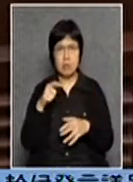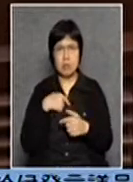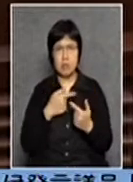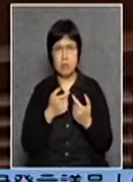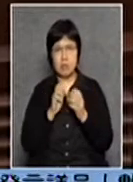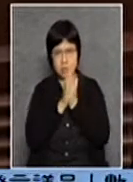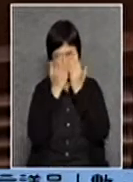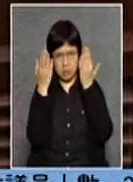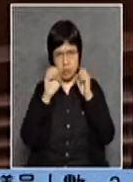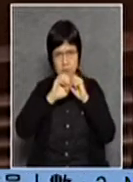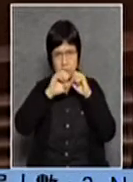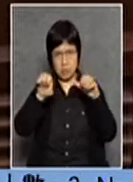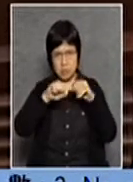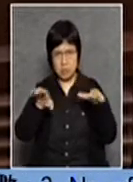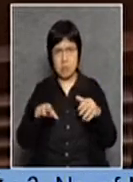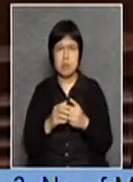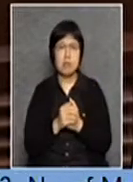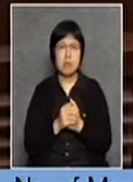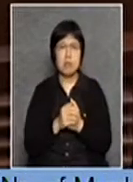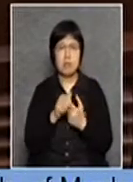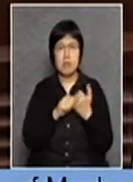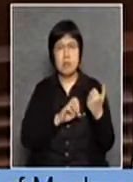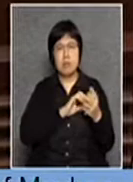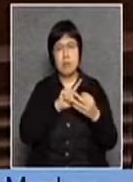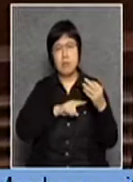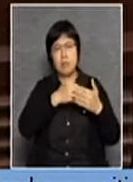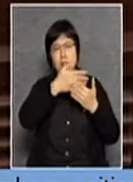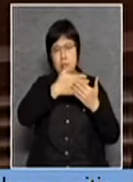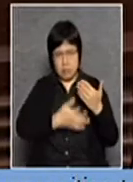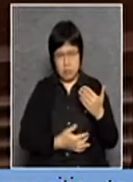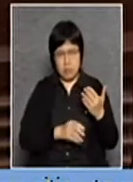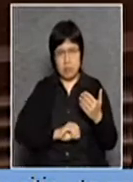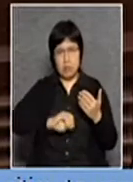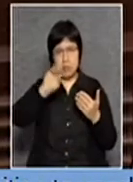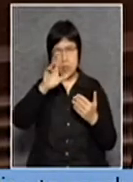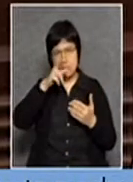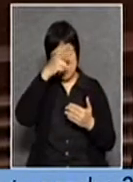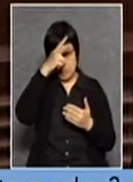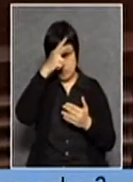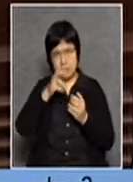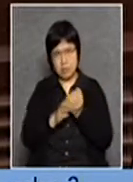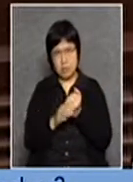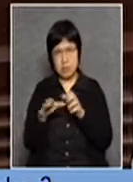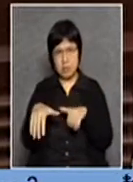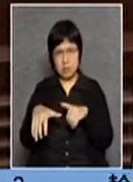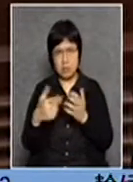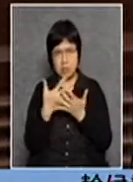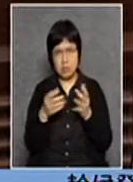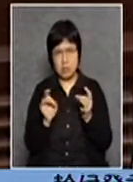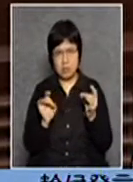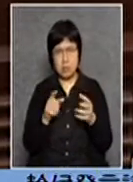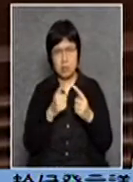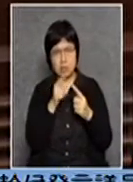刊登公告，委員會名單亦會上載至漁農自然護理處的網頁，等公眾可以查